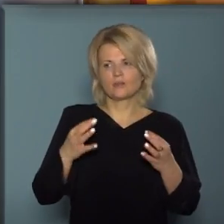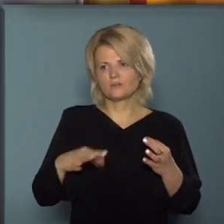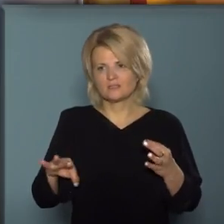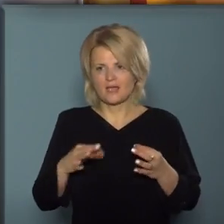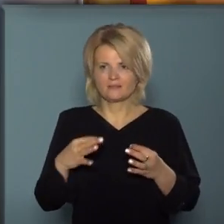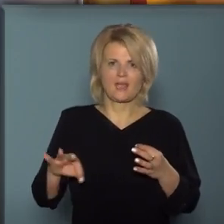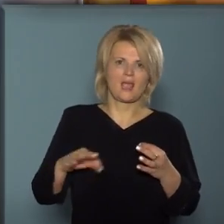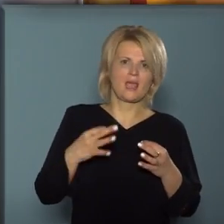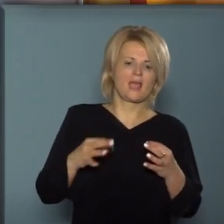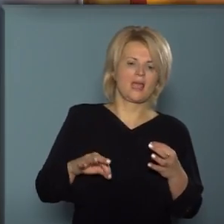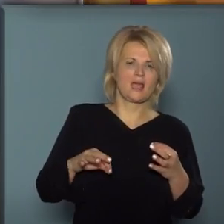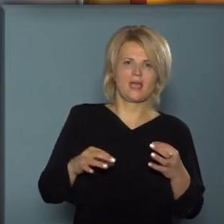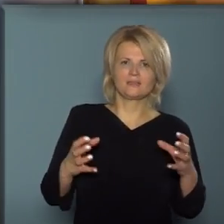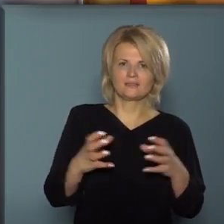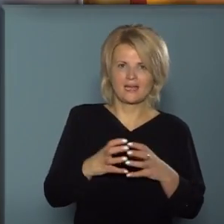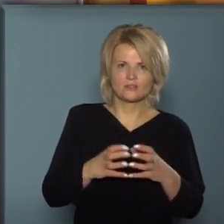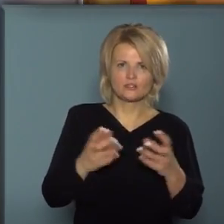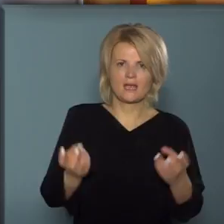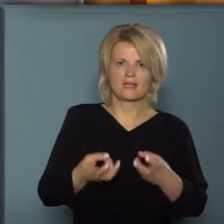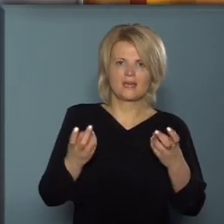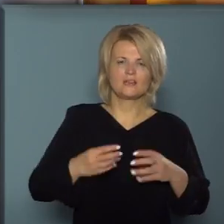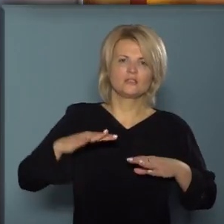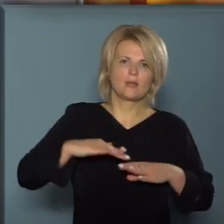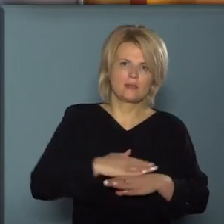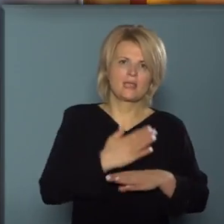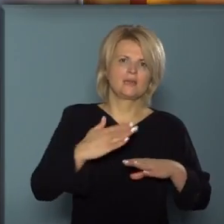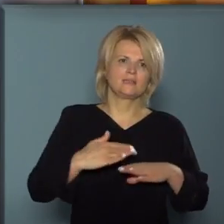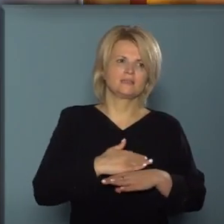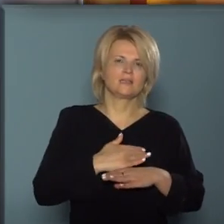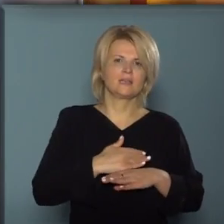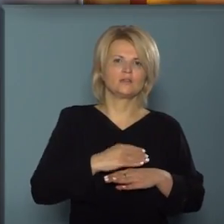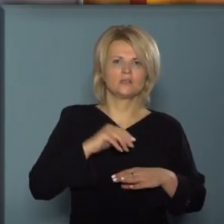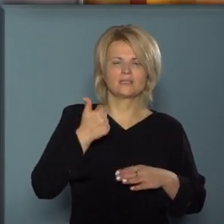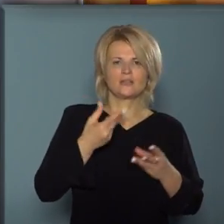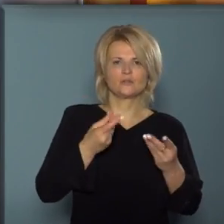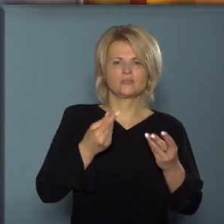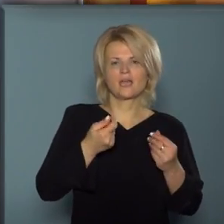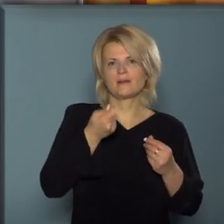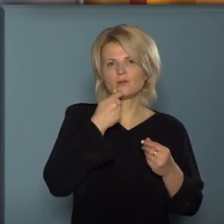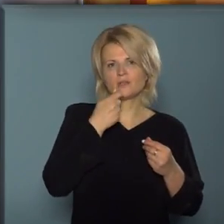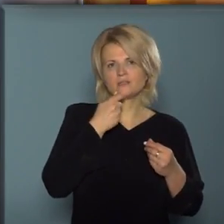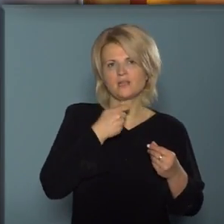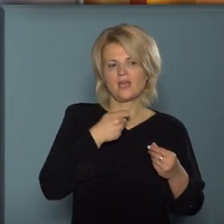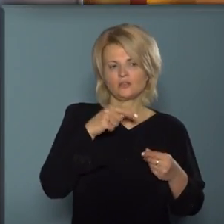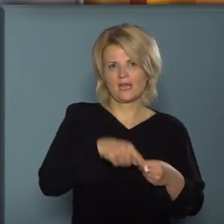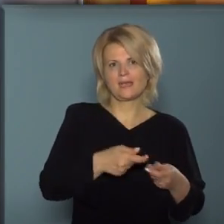Arra a zenére, arra a társaságra és arra az érzésre, amit nekem az első